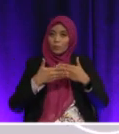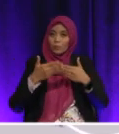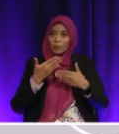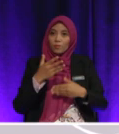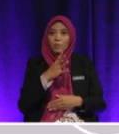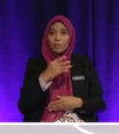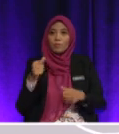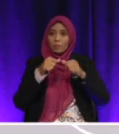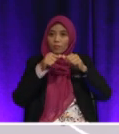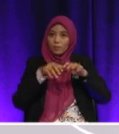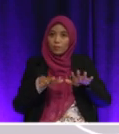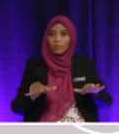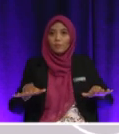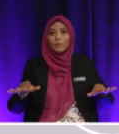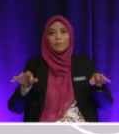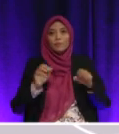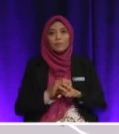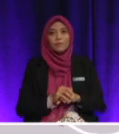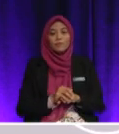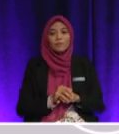sekian terima kasih